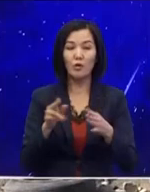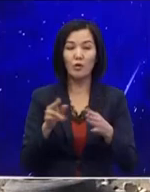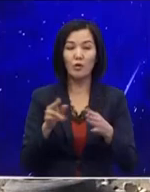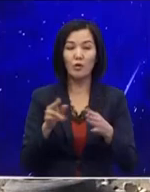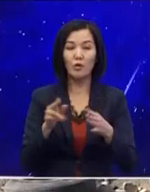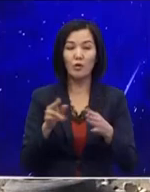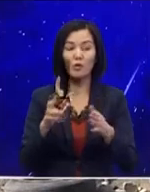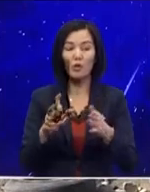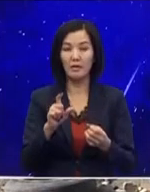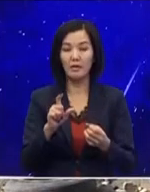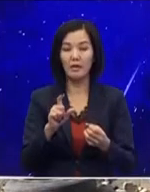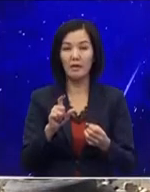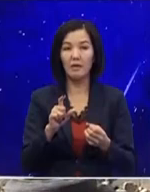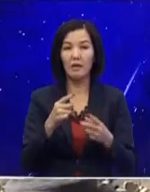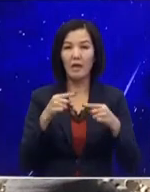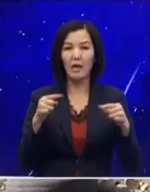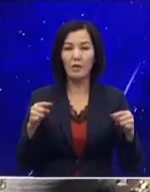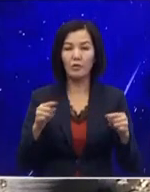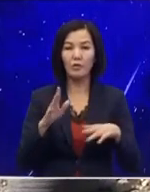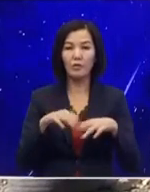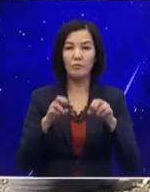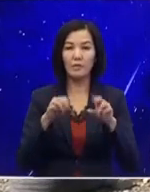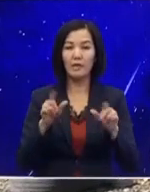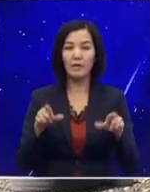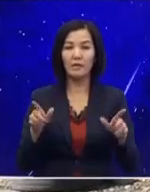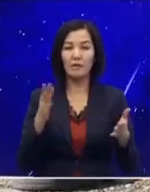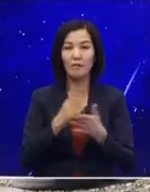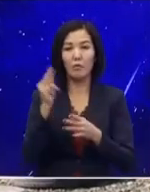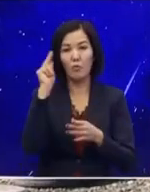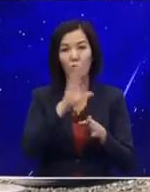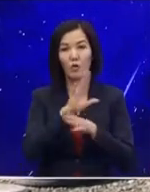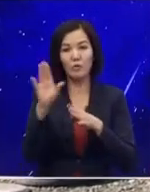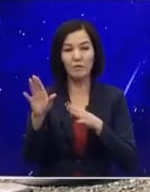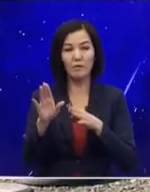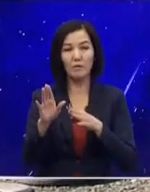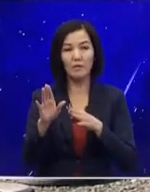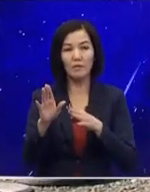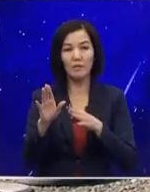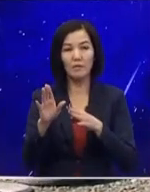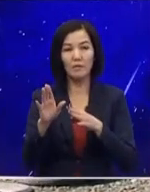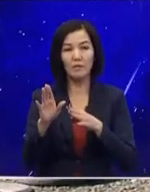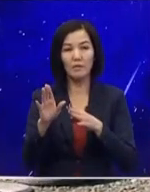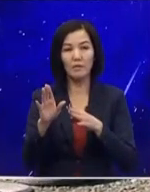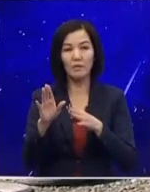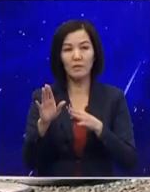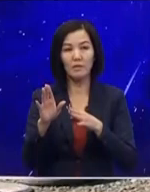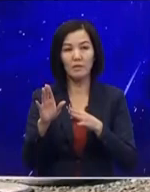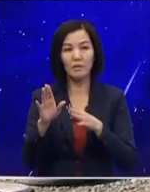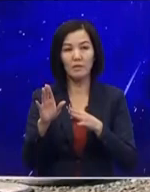КХ-ға орналастырылады бізде. Әртүрлі мамандықтар бар орналастырған. Оқуға жібереміз. Сертификат алған сотталғандарымыз